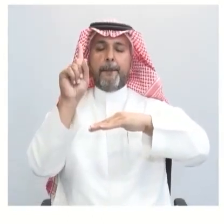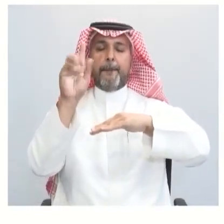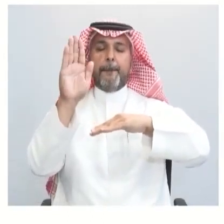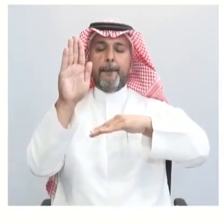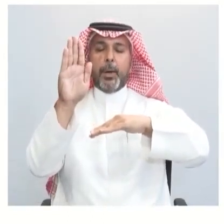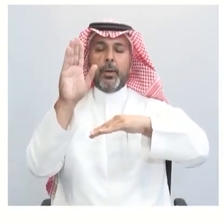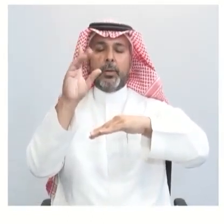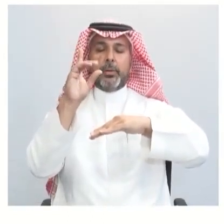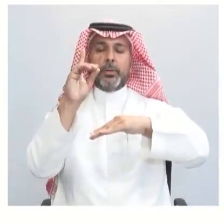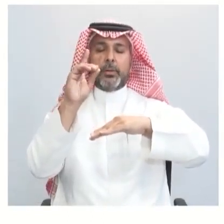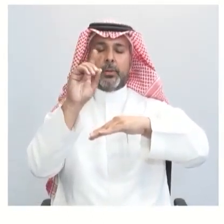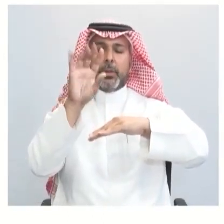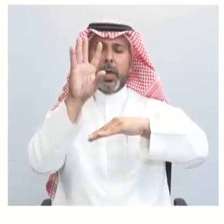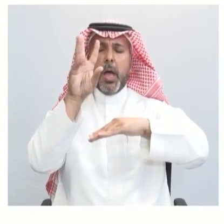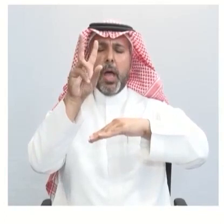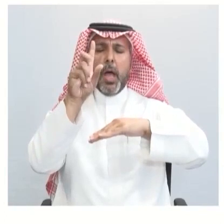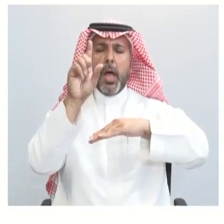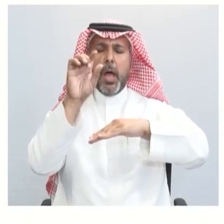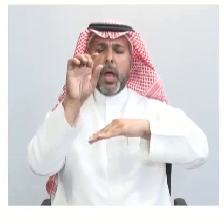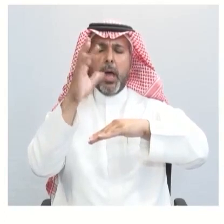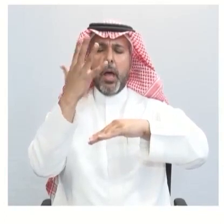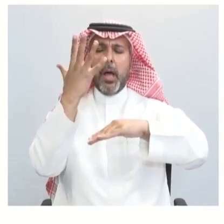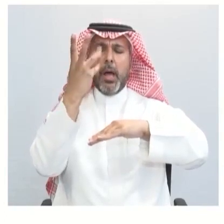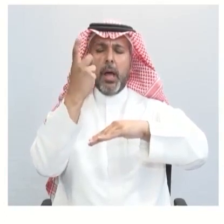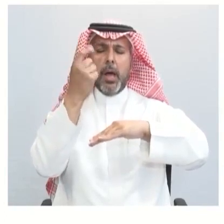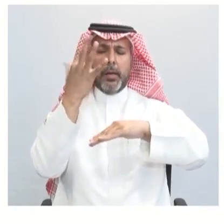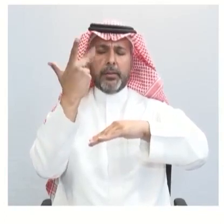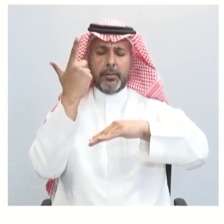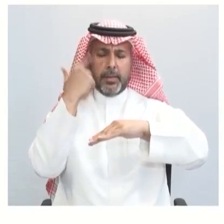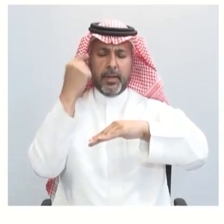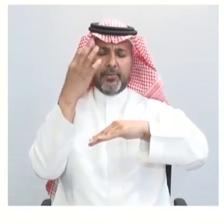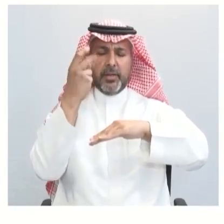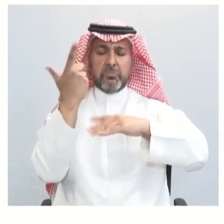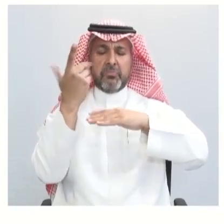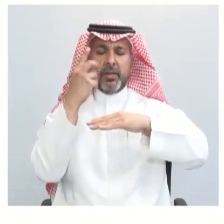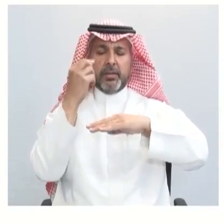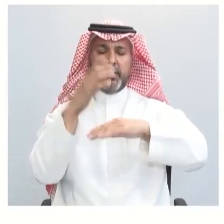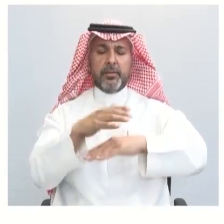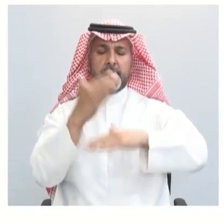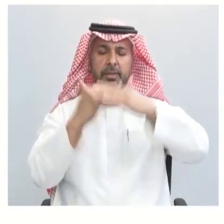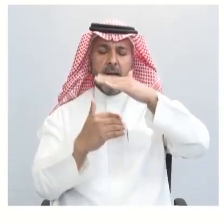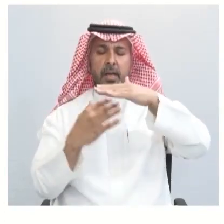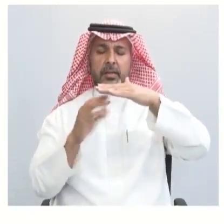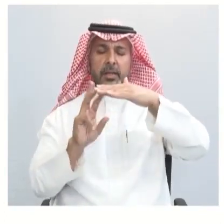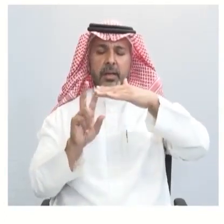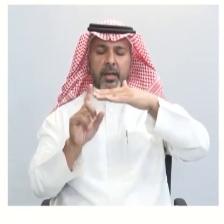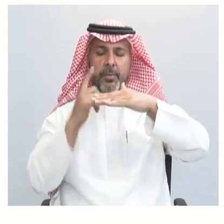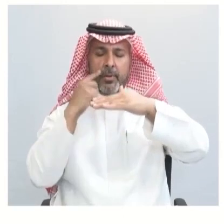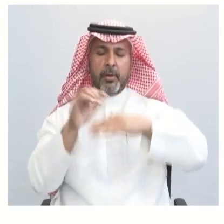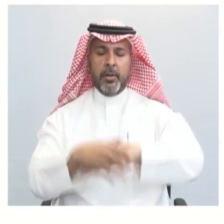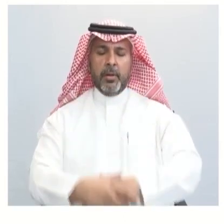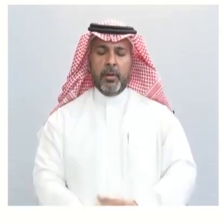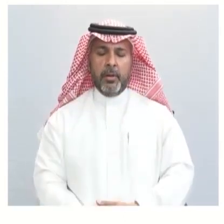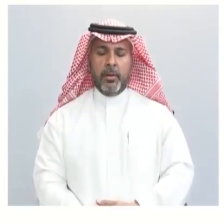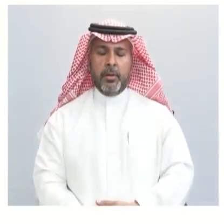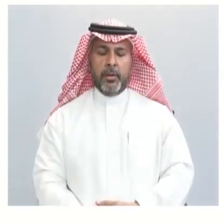متغير عباره عن عدد طبعا واحد على داله او عدد طبعا حتى لو كان خمسه او سته او سبعه